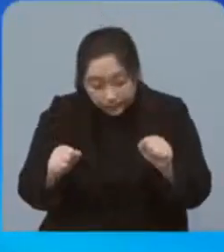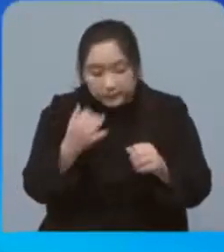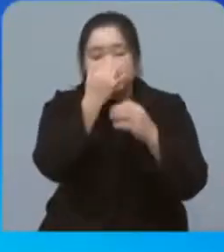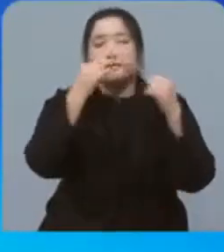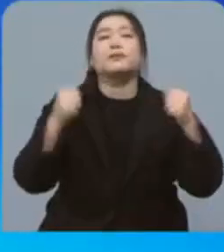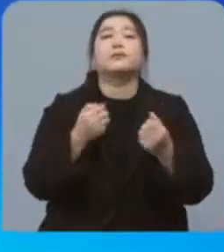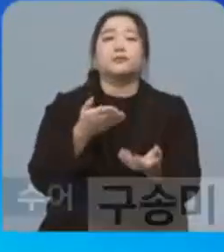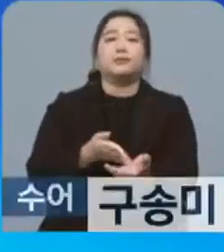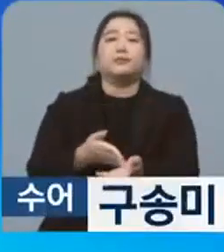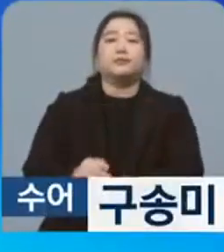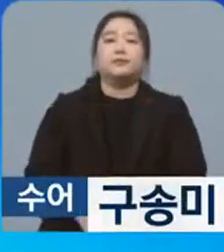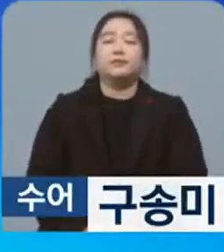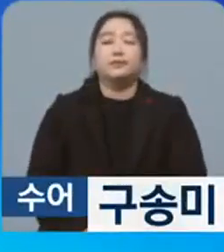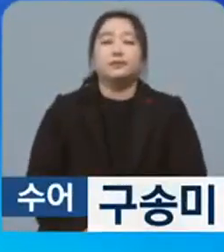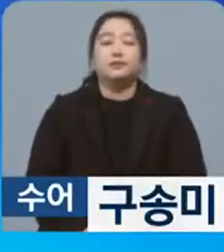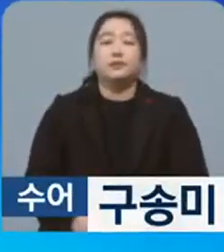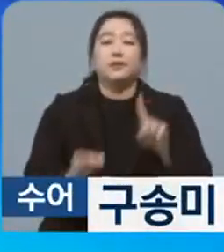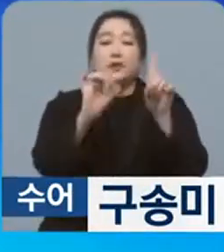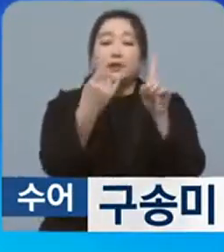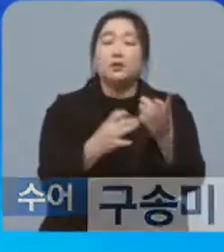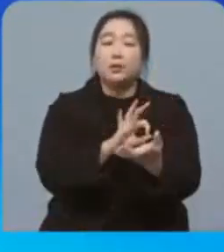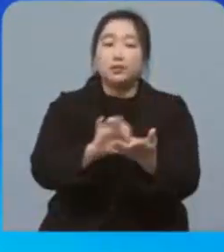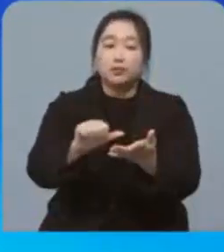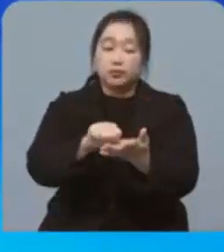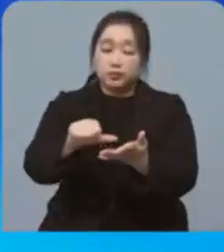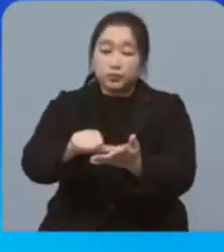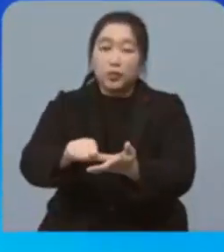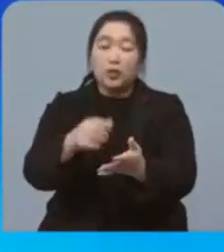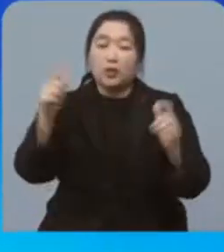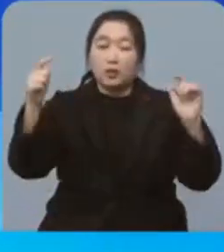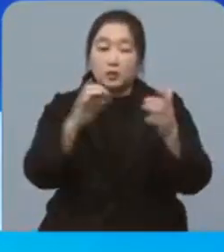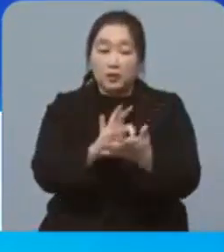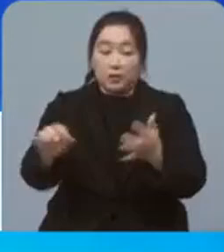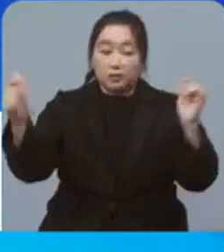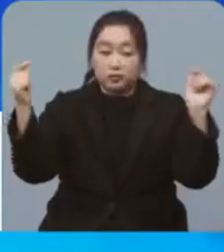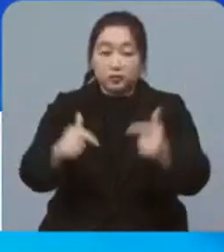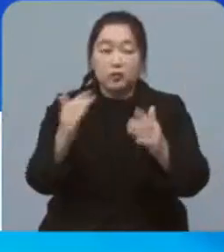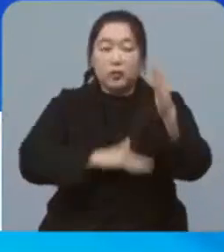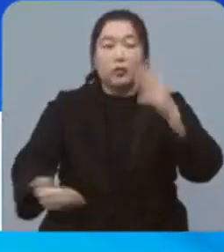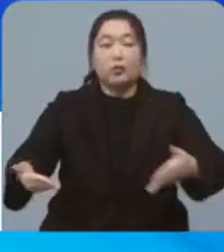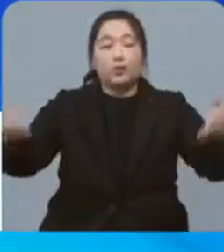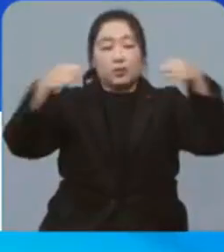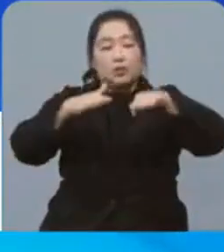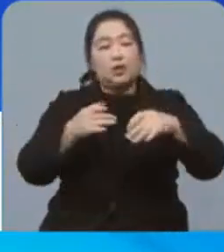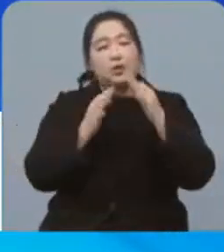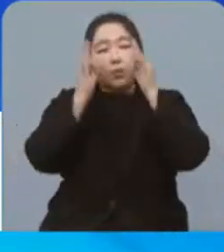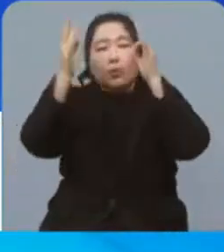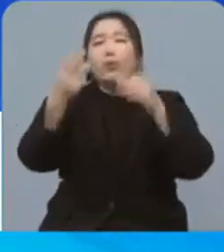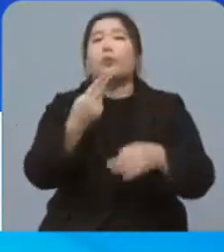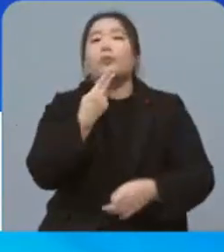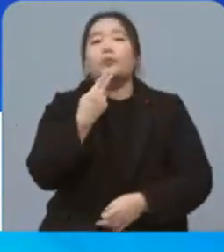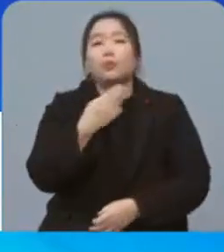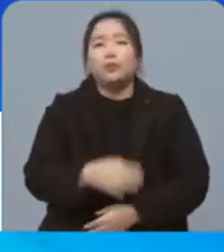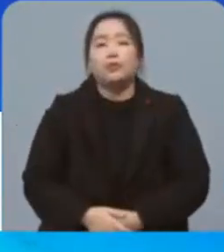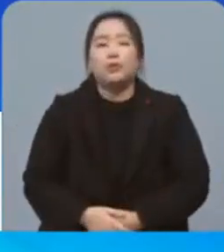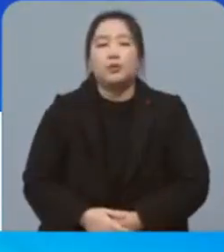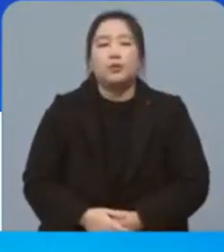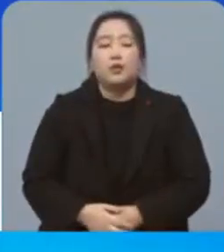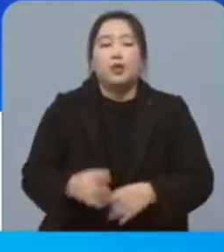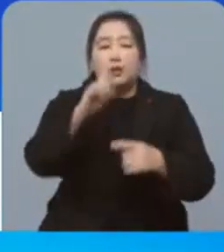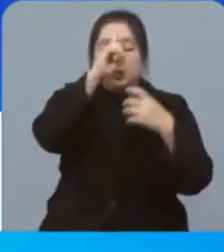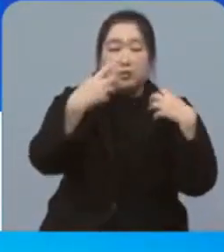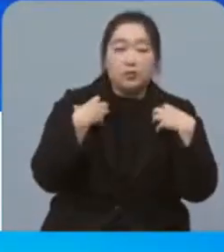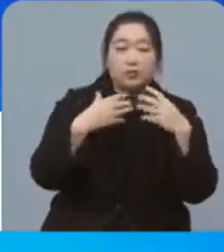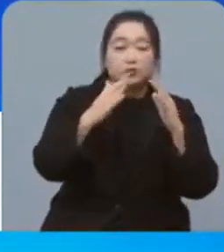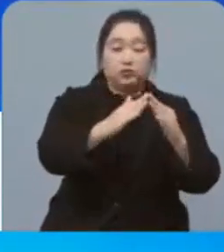안녕하십니까. 이어서 충북뉴스입니다. 일회용품 사용을 줄이려는 공공기관의 노력이 부진한 것으로 나타났습니다. 정부나 자치단체마다